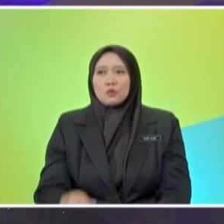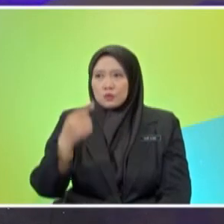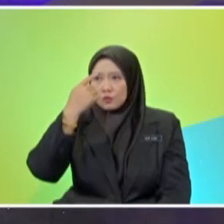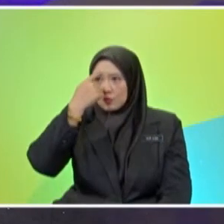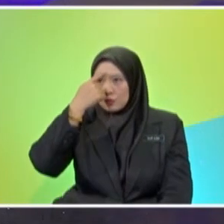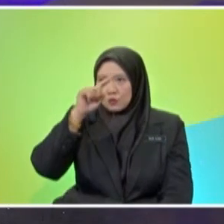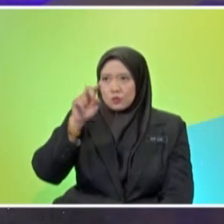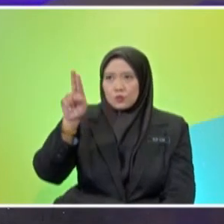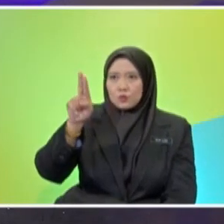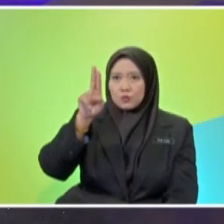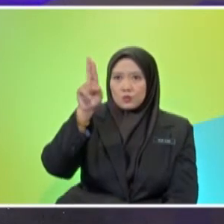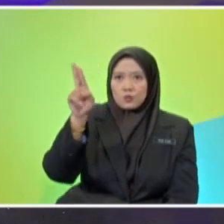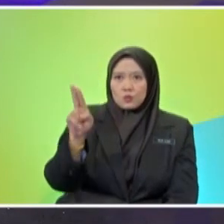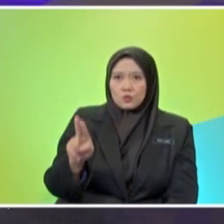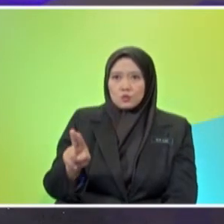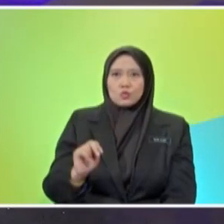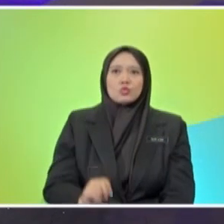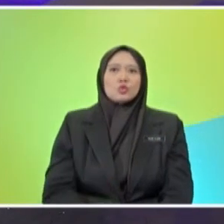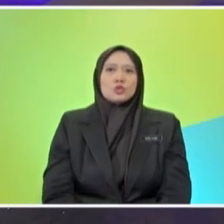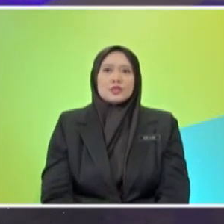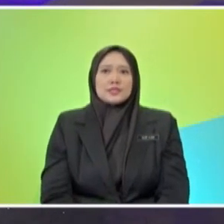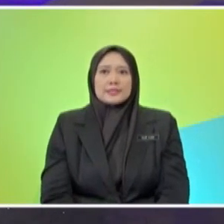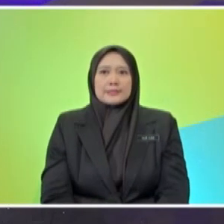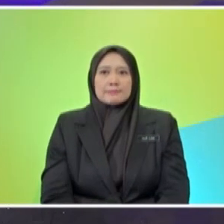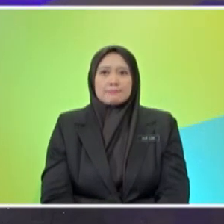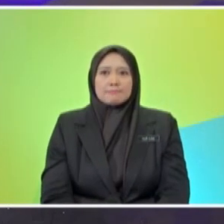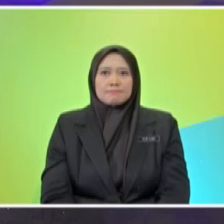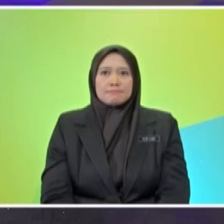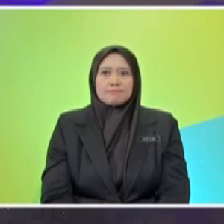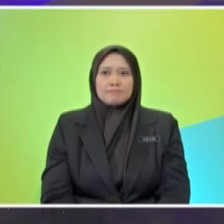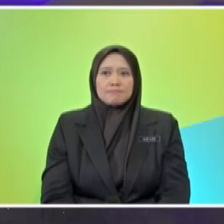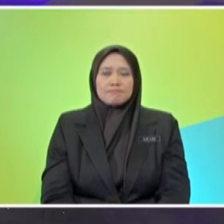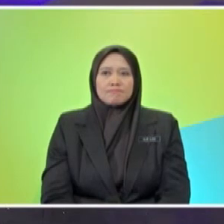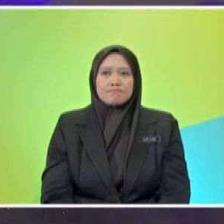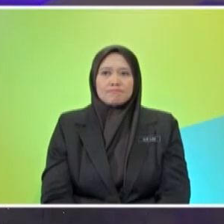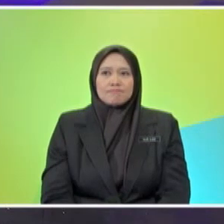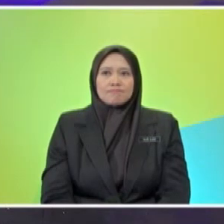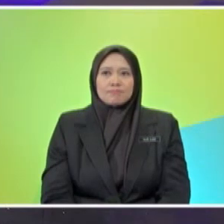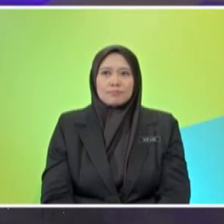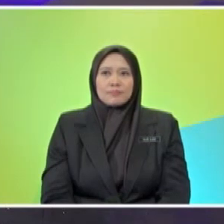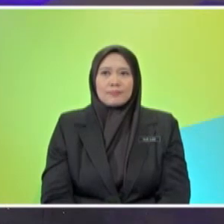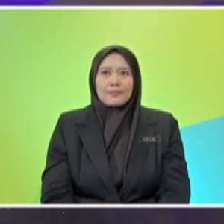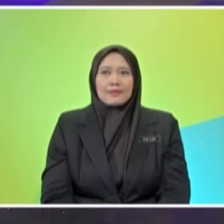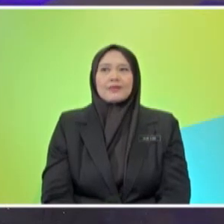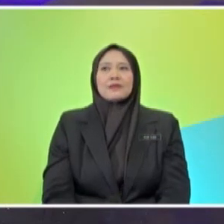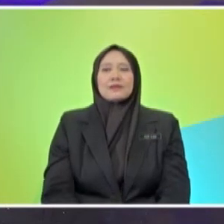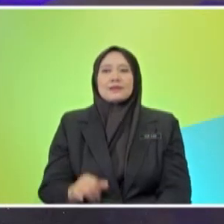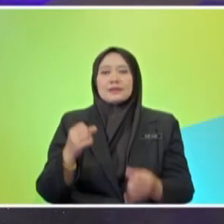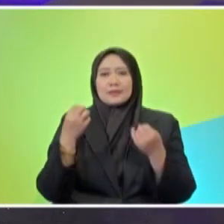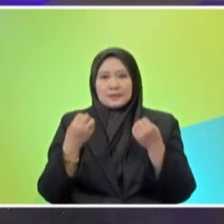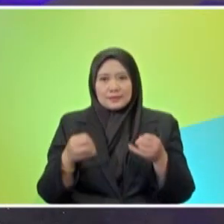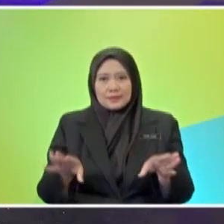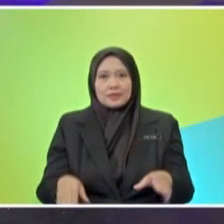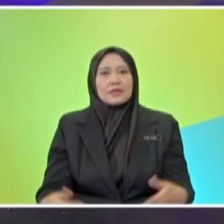setiap satu sebab dia mempunyai banyak. Banyak. Kita cuba tengok COM9. Betul ke tidak? Okey, connected.